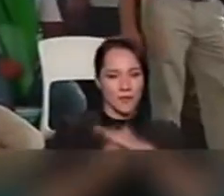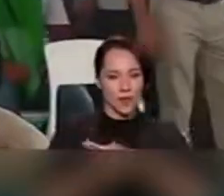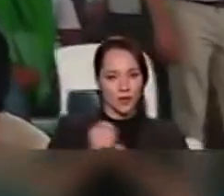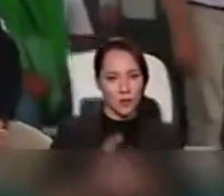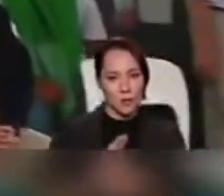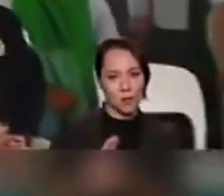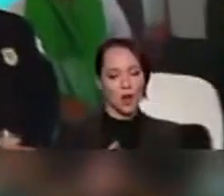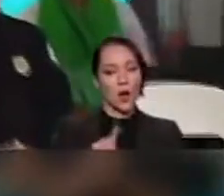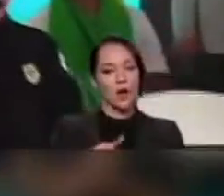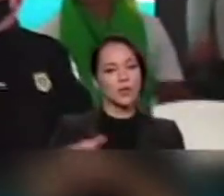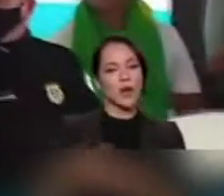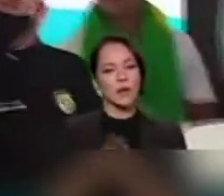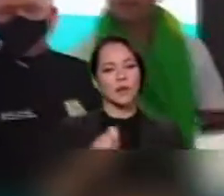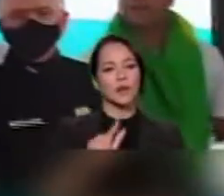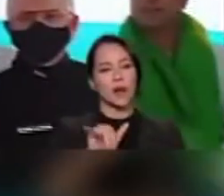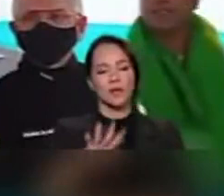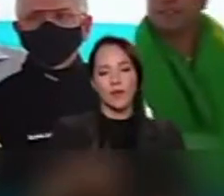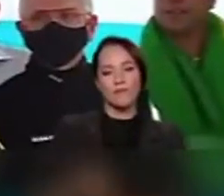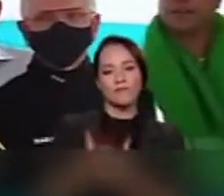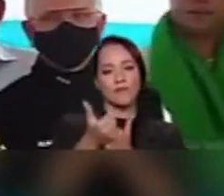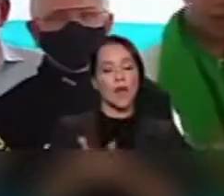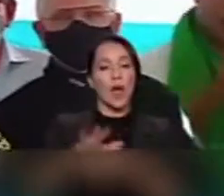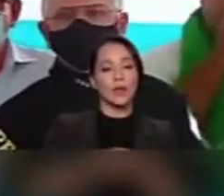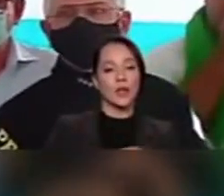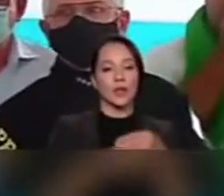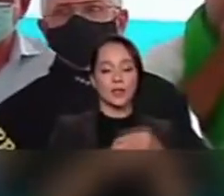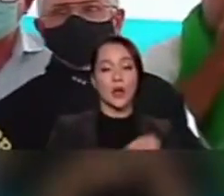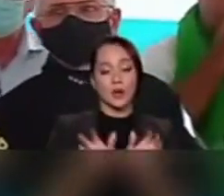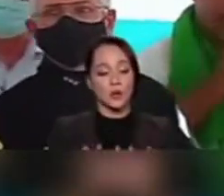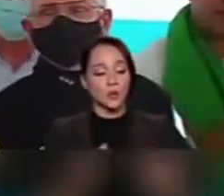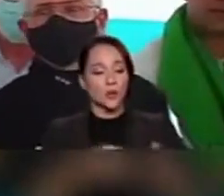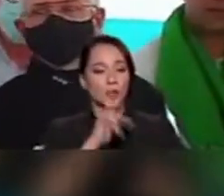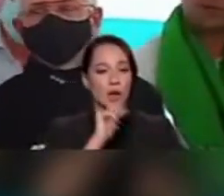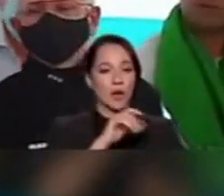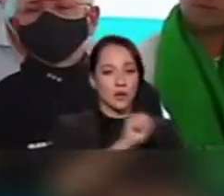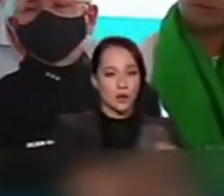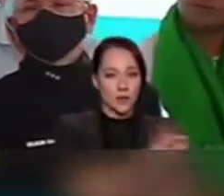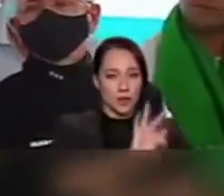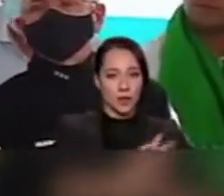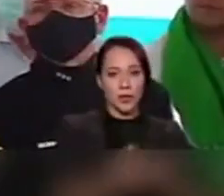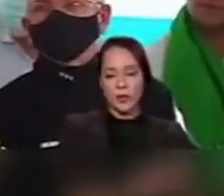des peines combiné allant jusqu'à 40 années de prison devant le congrès elle pourrait servir de base à une procédure de destitution